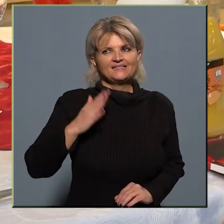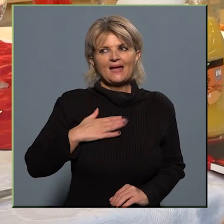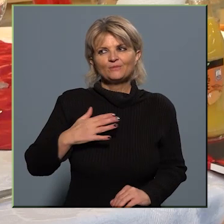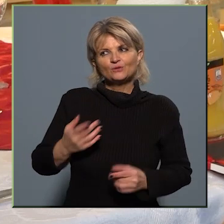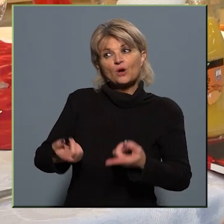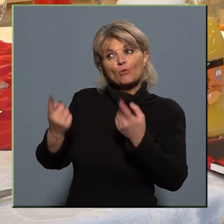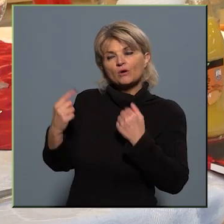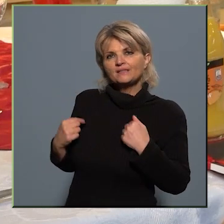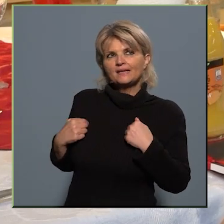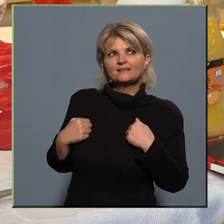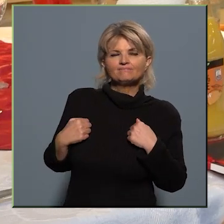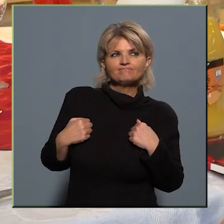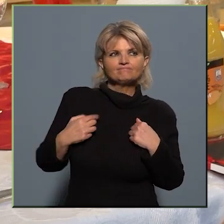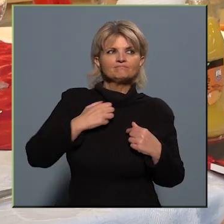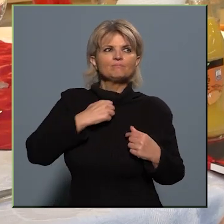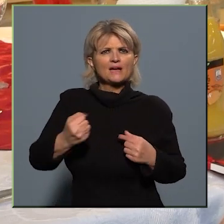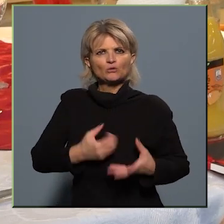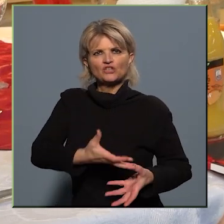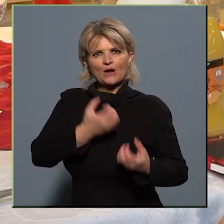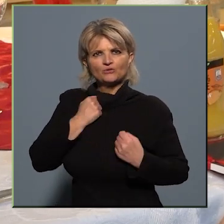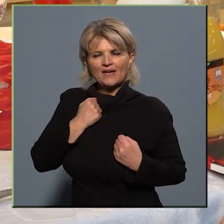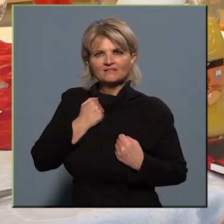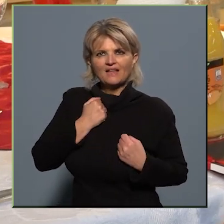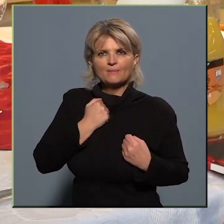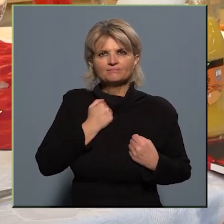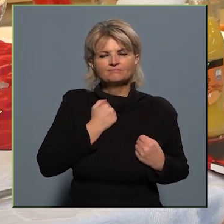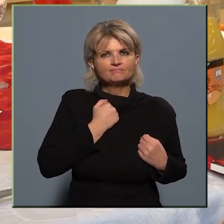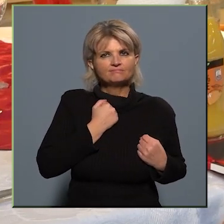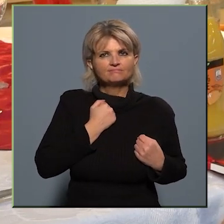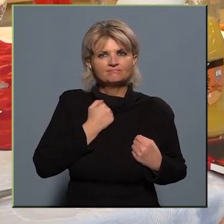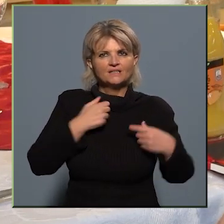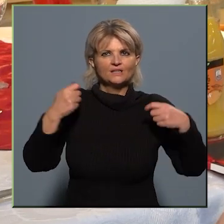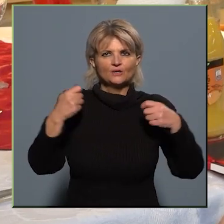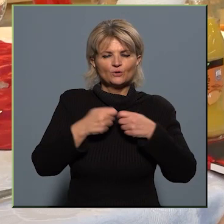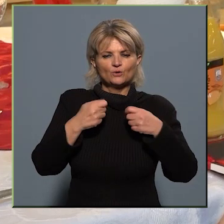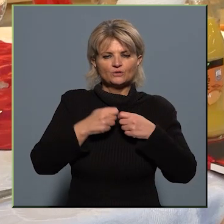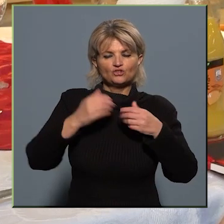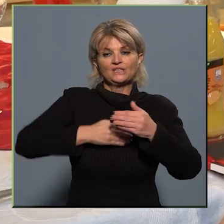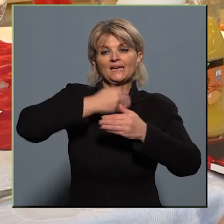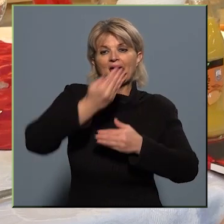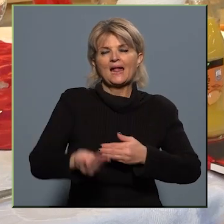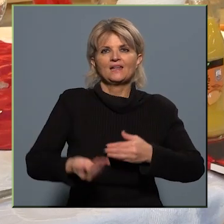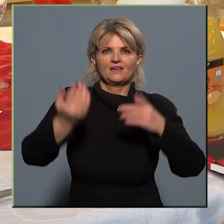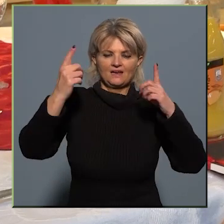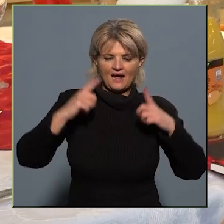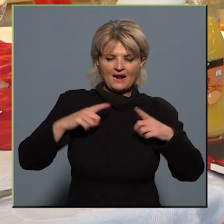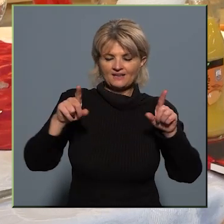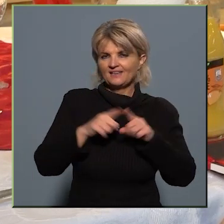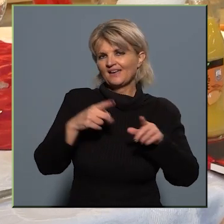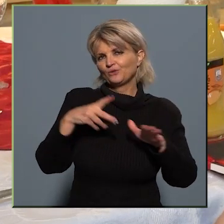honnét vettem akkor én a nagy bátorságot, hogy a közösség színe elé lépjek ilyen dolgokkal,